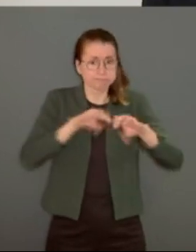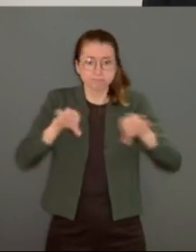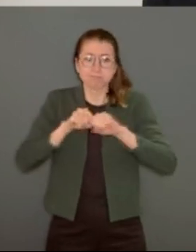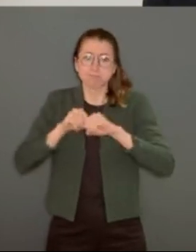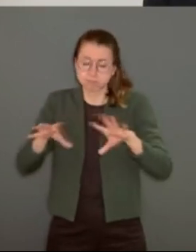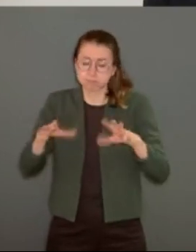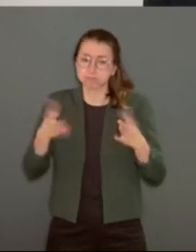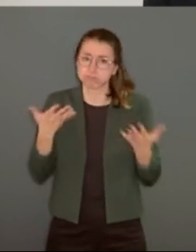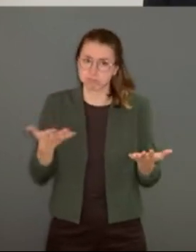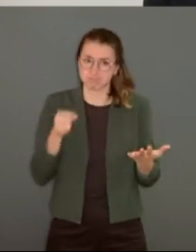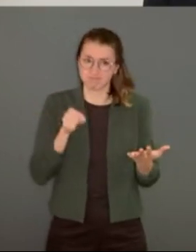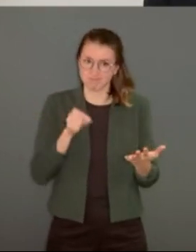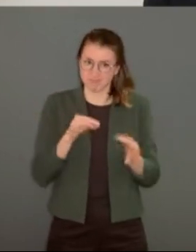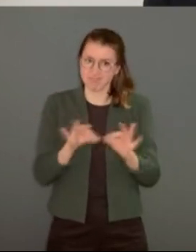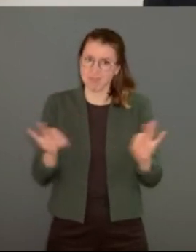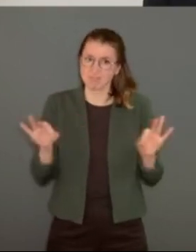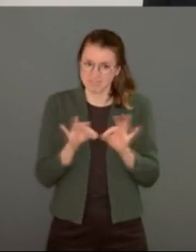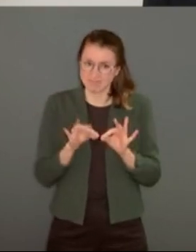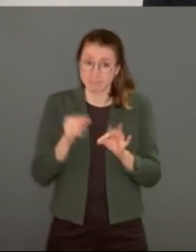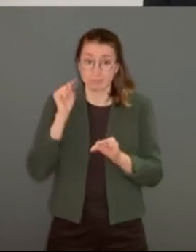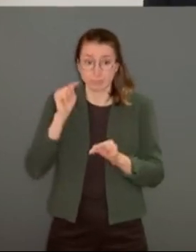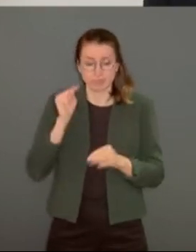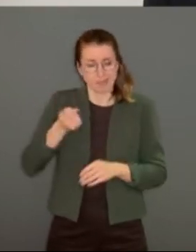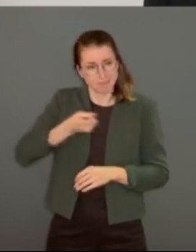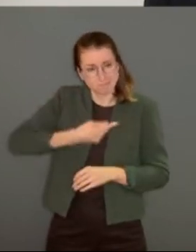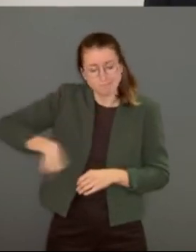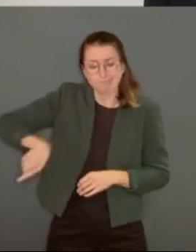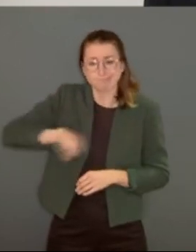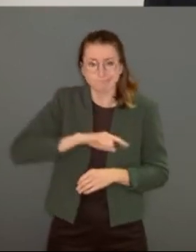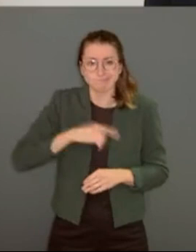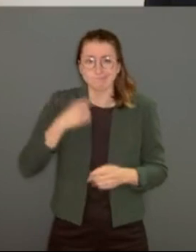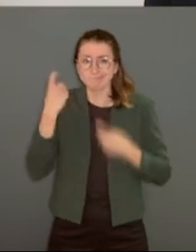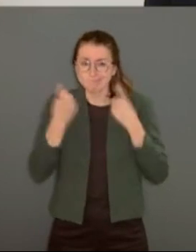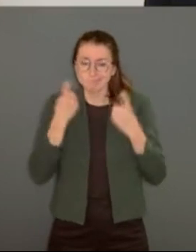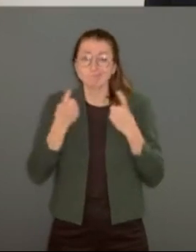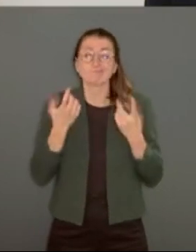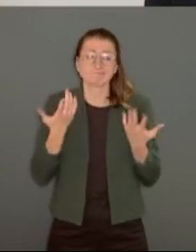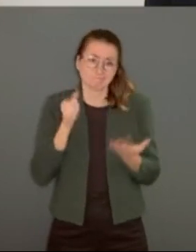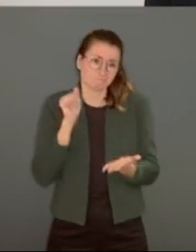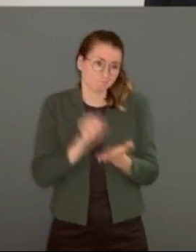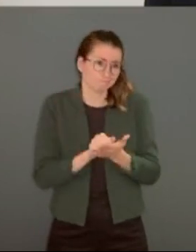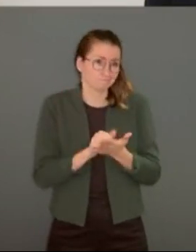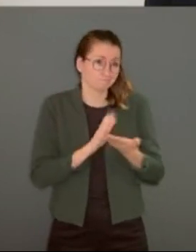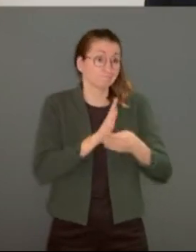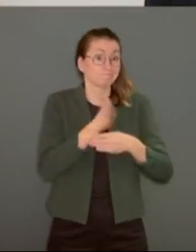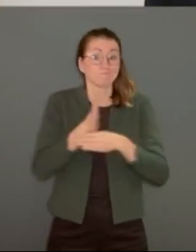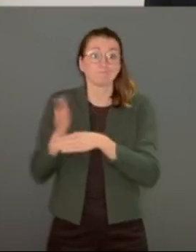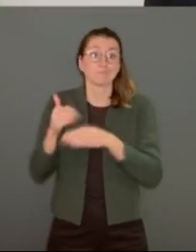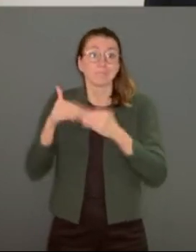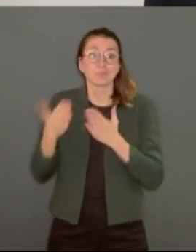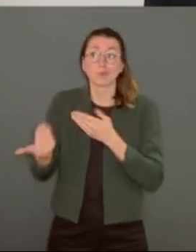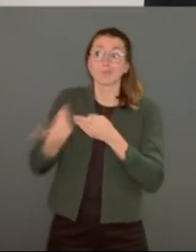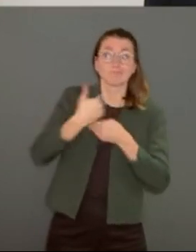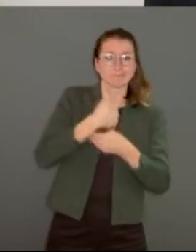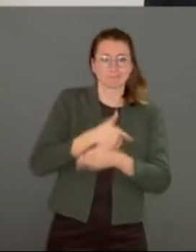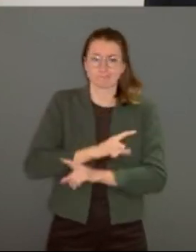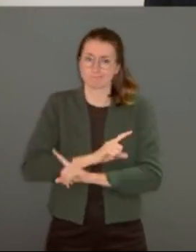pour laquelle nous avons limité les visites à domicile à une seule